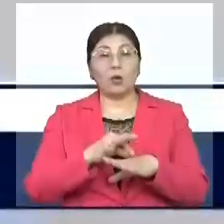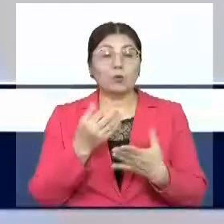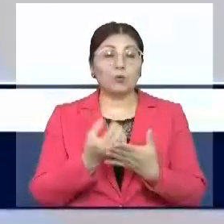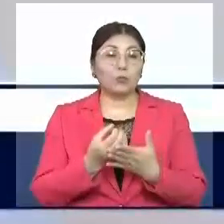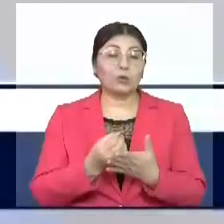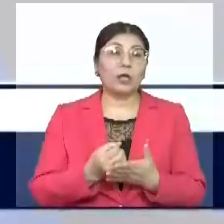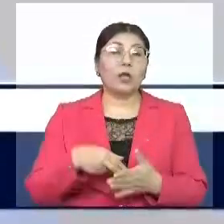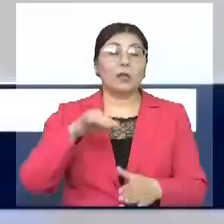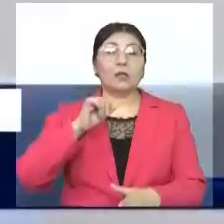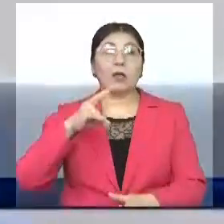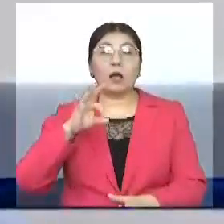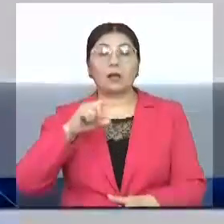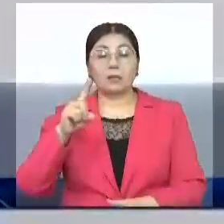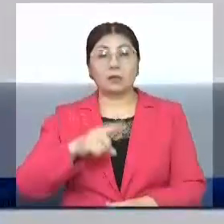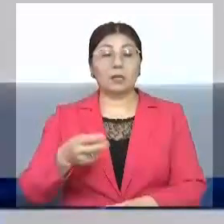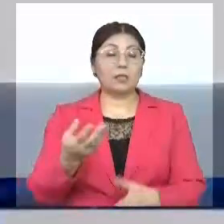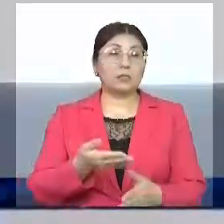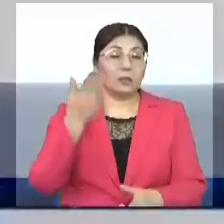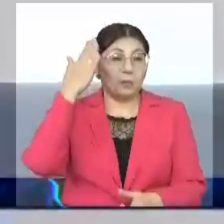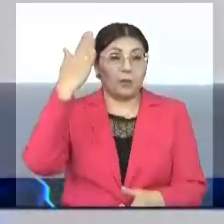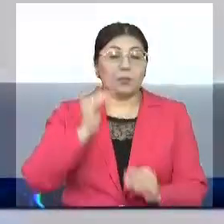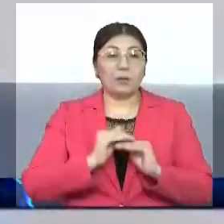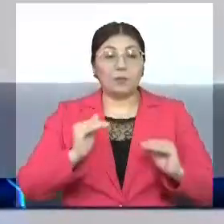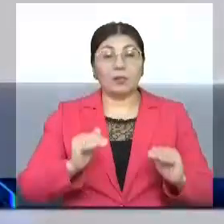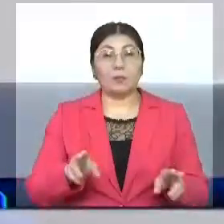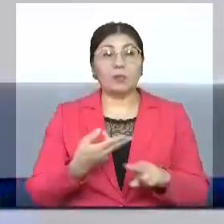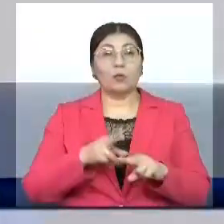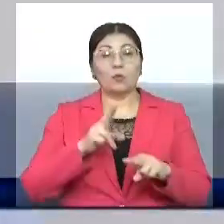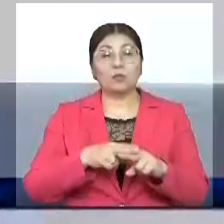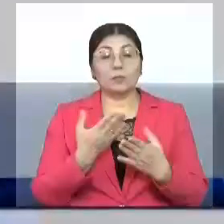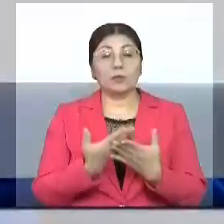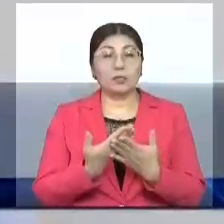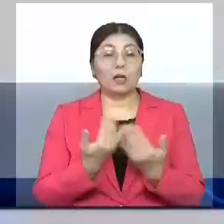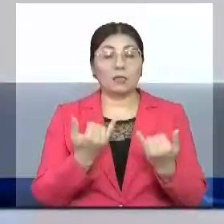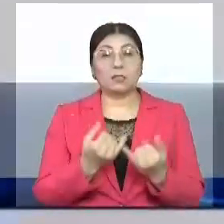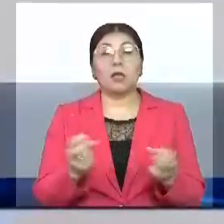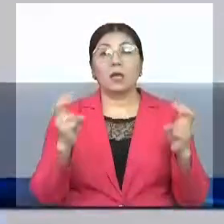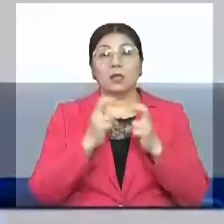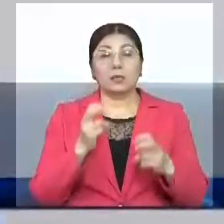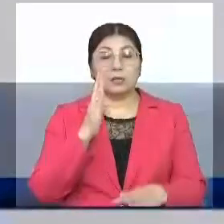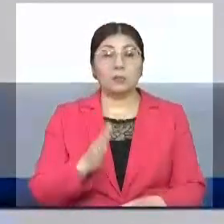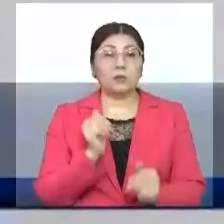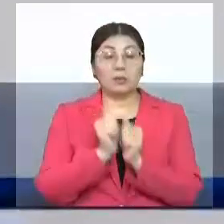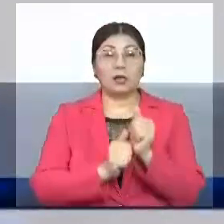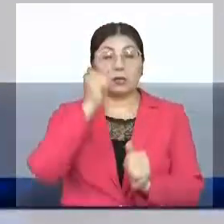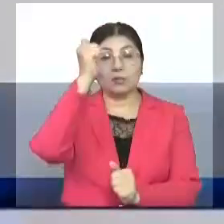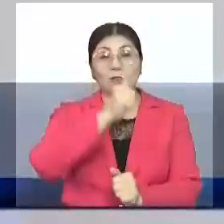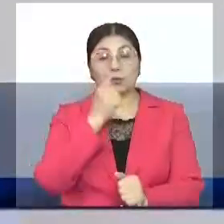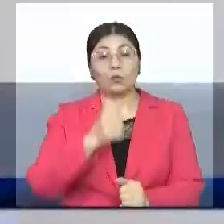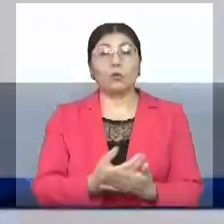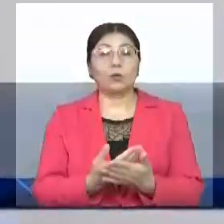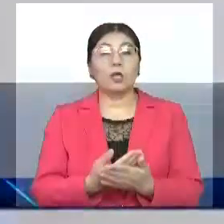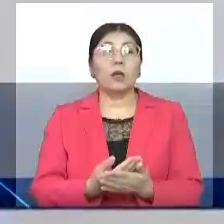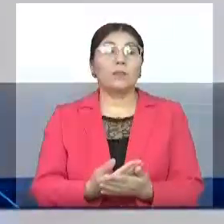біле алмаған балалар. Міне, біз осында емделушілермен жұмыс істеп, нақты диагноздарын анықтайтын боламыз. Жылда мереке қарсаңында арнайы